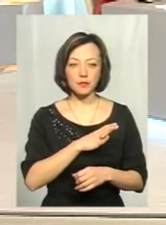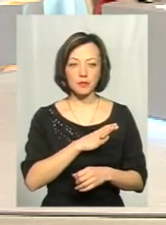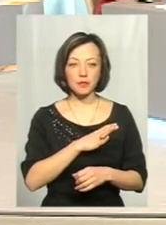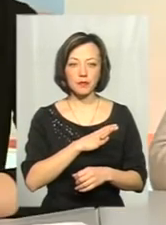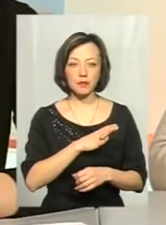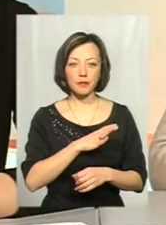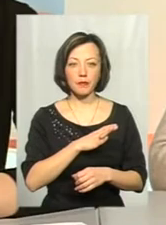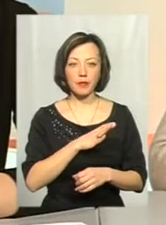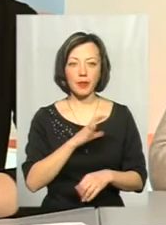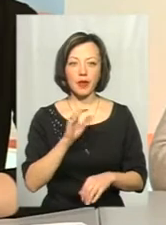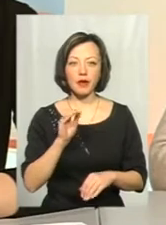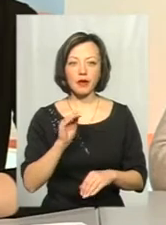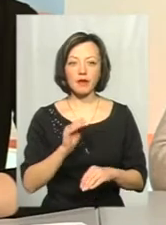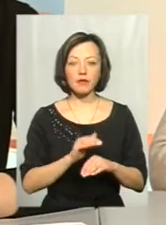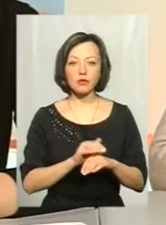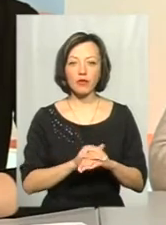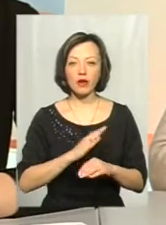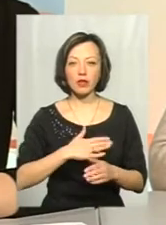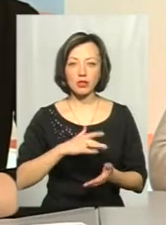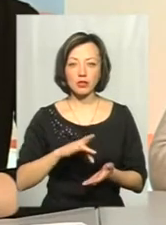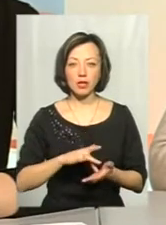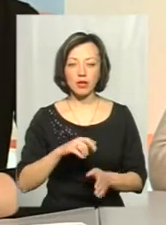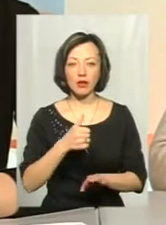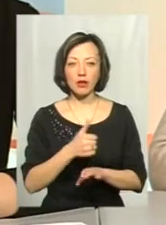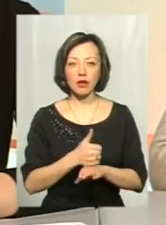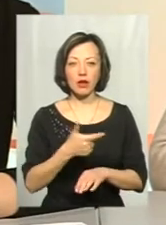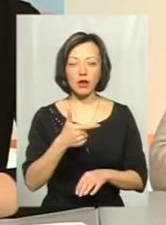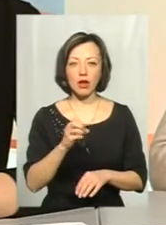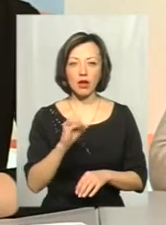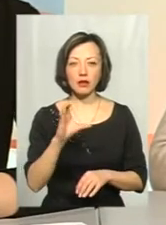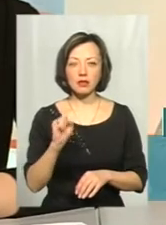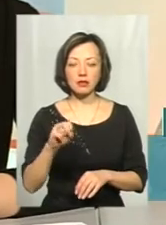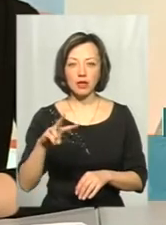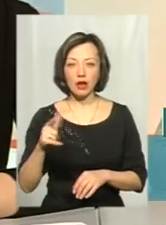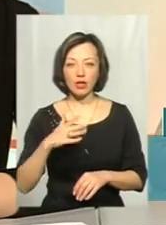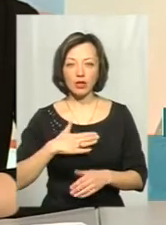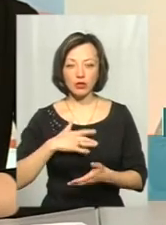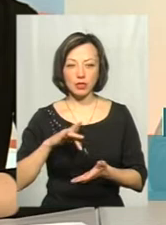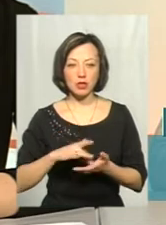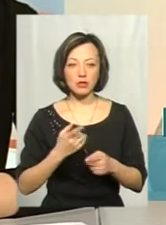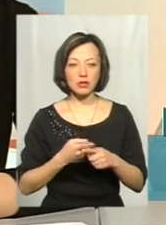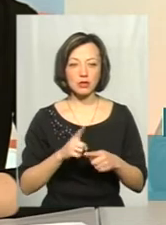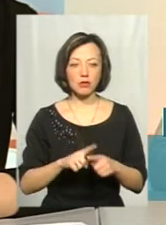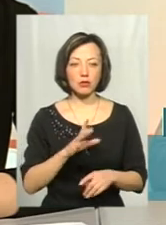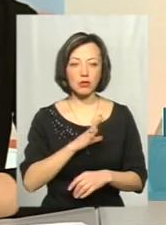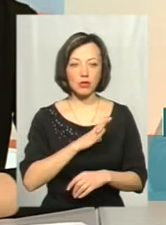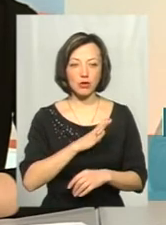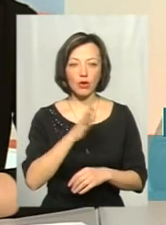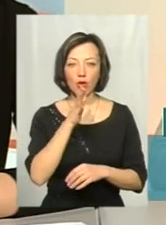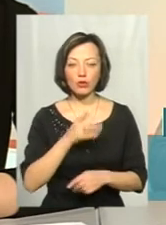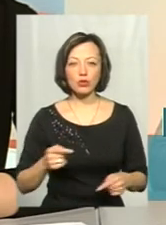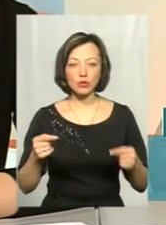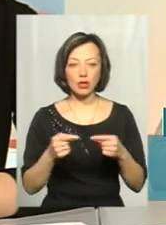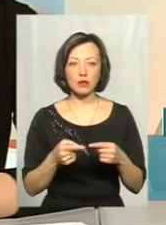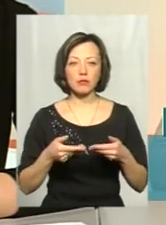фіксування наших центрів, центру, там, де головний лікар Гесаль Валентина Григорівна, і нашого центру. Це було одночасно.